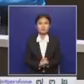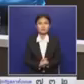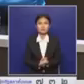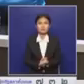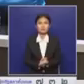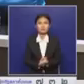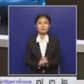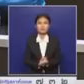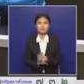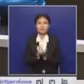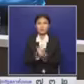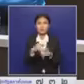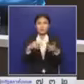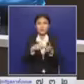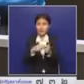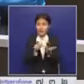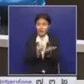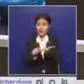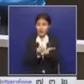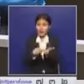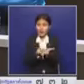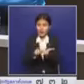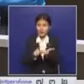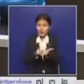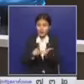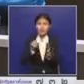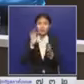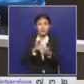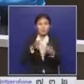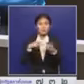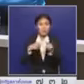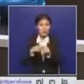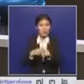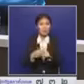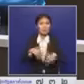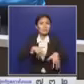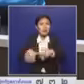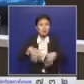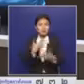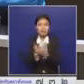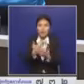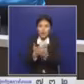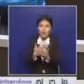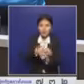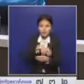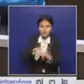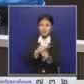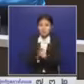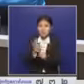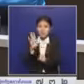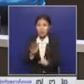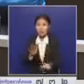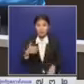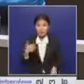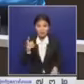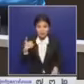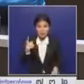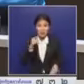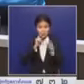ด่วนในเรื่องปากท้องถามว่าเคยมีมครับปัญหาผลกระทบจากเศรษฐกิจทั่วโลก